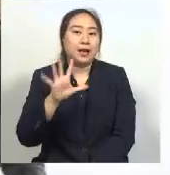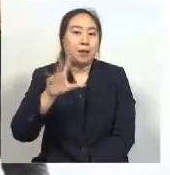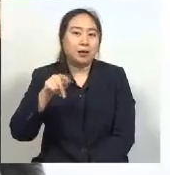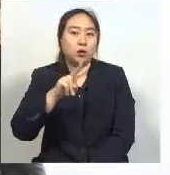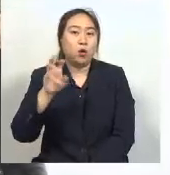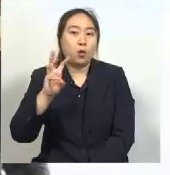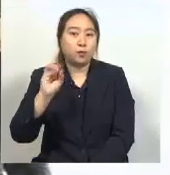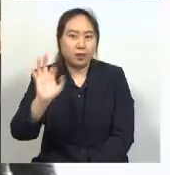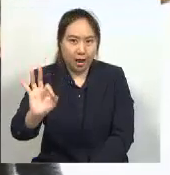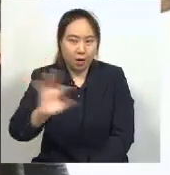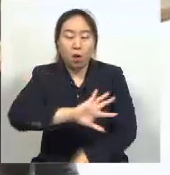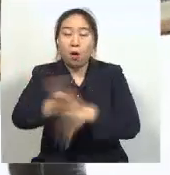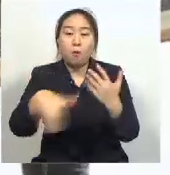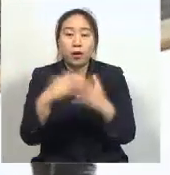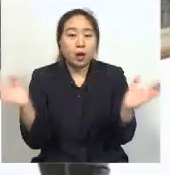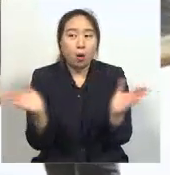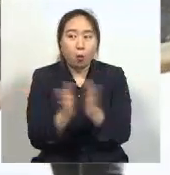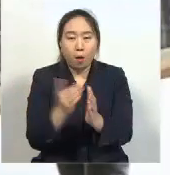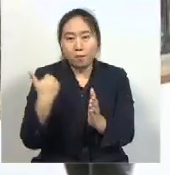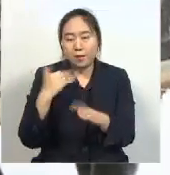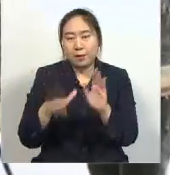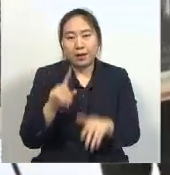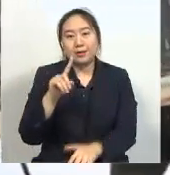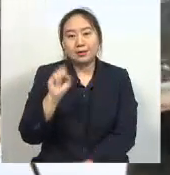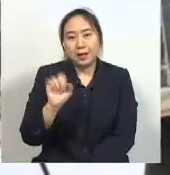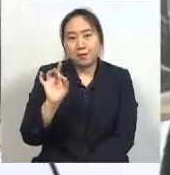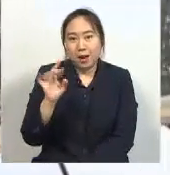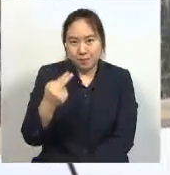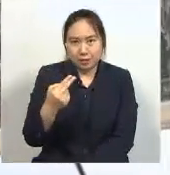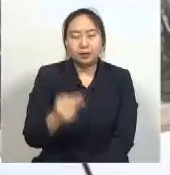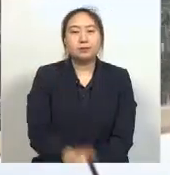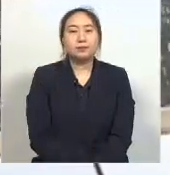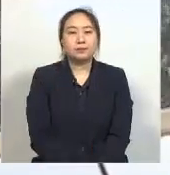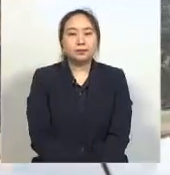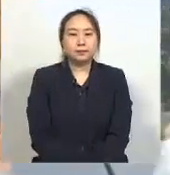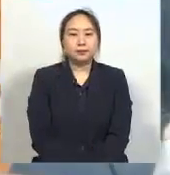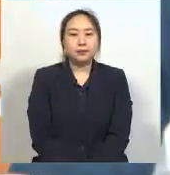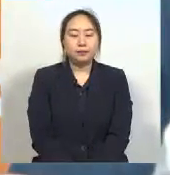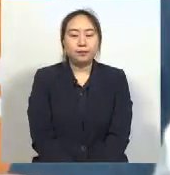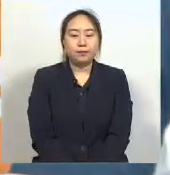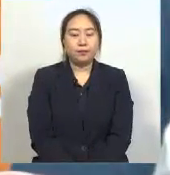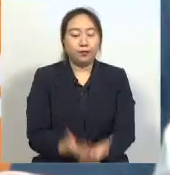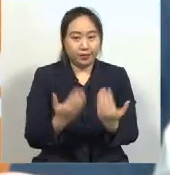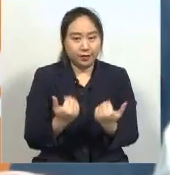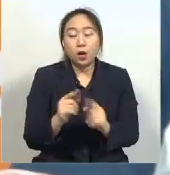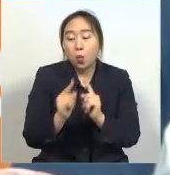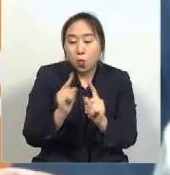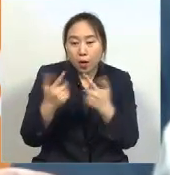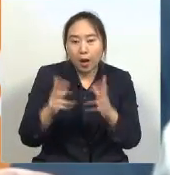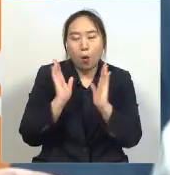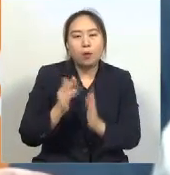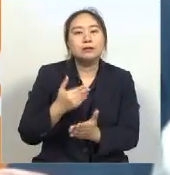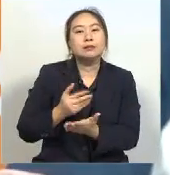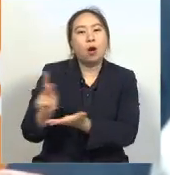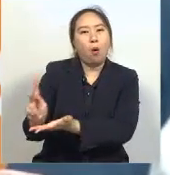145,269 หน่วยรวมแล้วนะครับจะมีรองรับกว่า 180,000 หน่วยด้วยกัน การพูดคุยกับลูกค้าเนี่ยลูกค้าก็บอกว่าก็ท